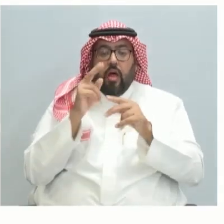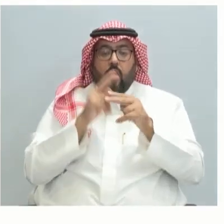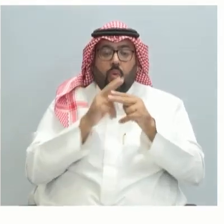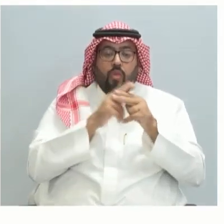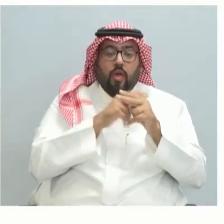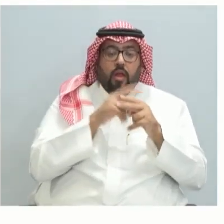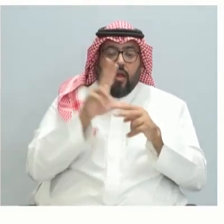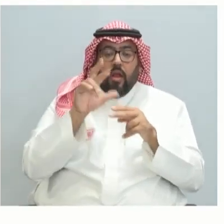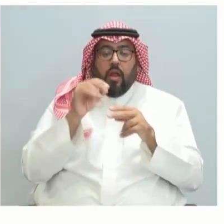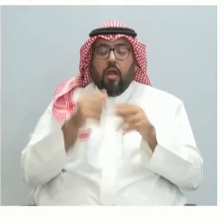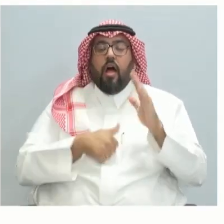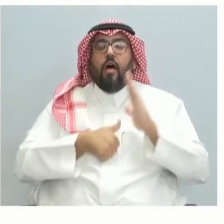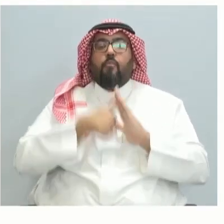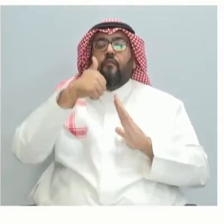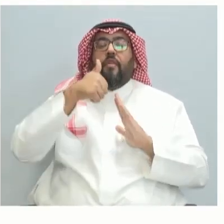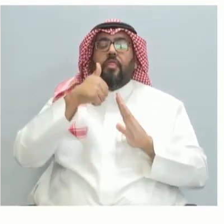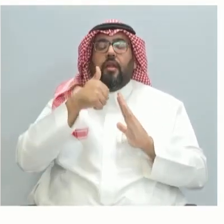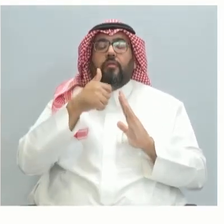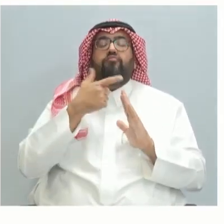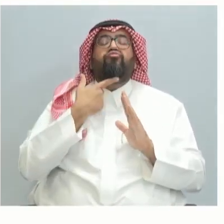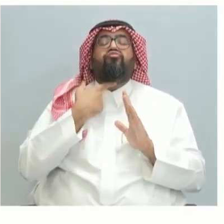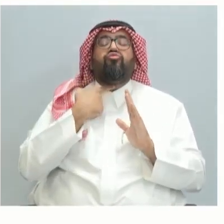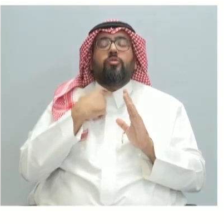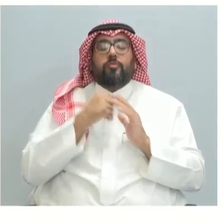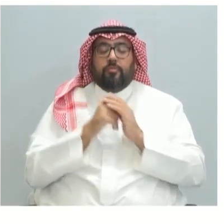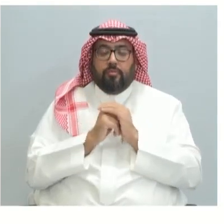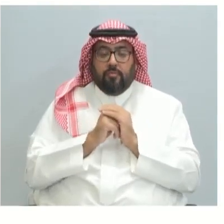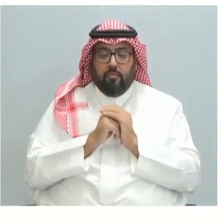للرسم الخضروات المفضله